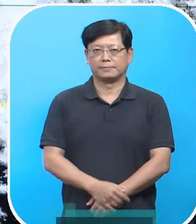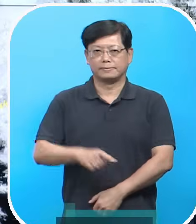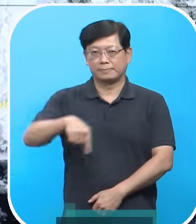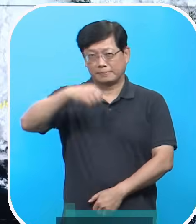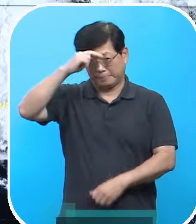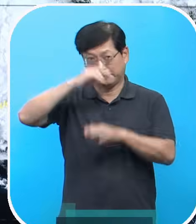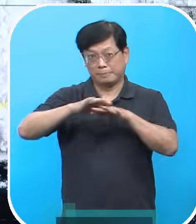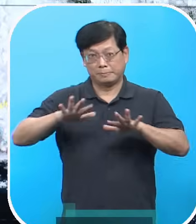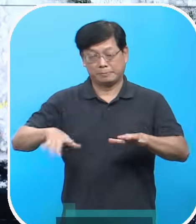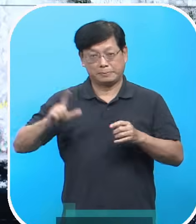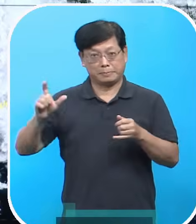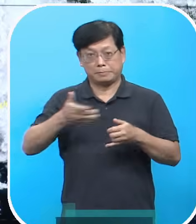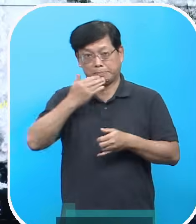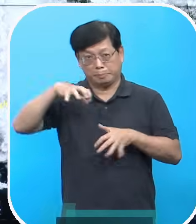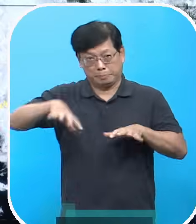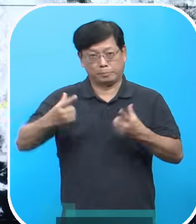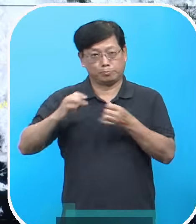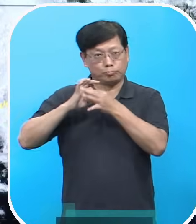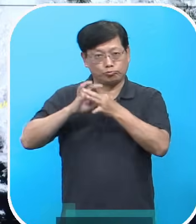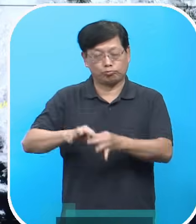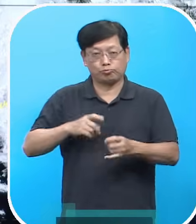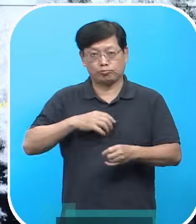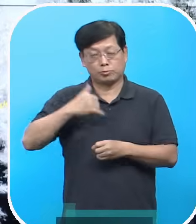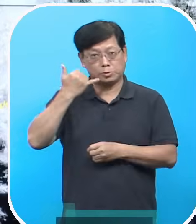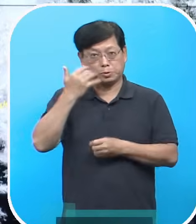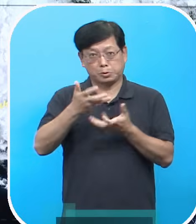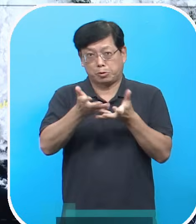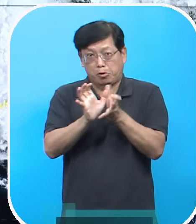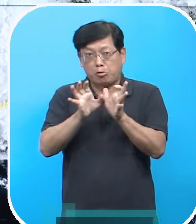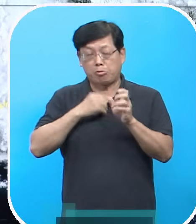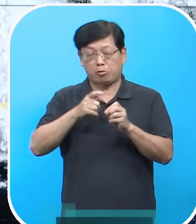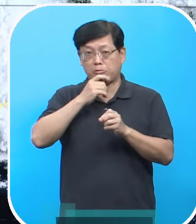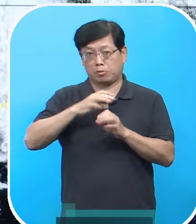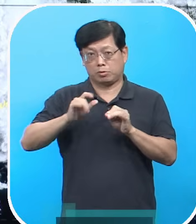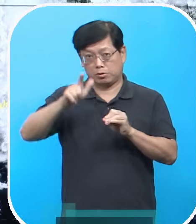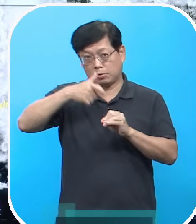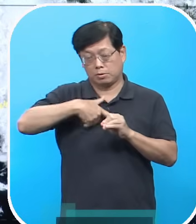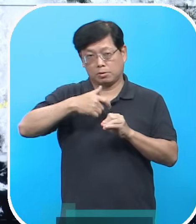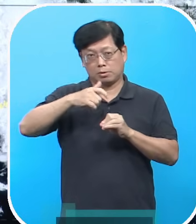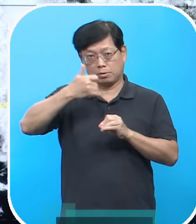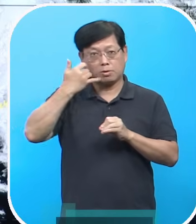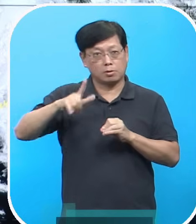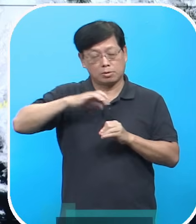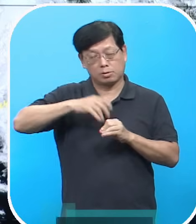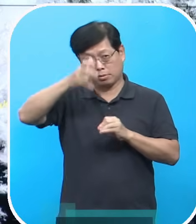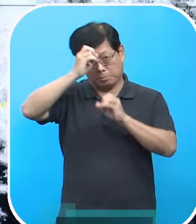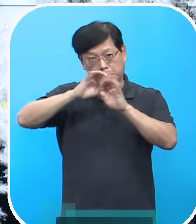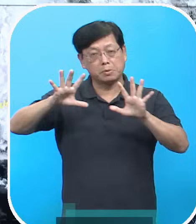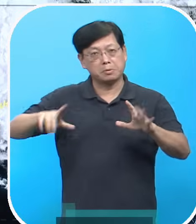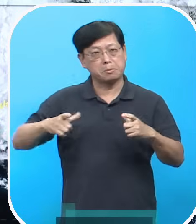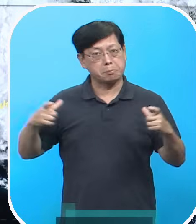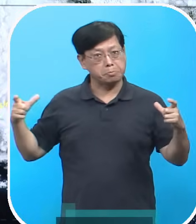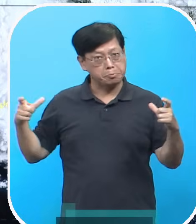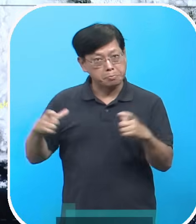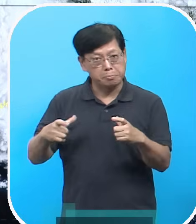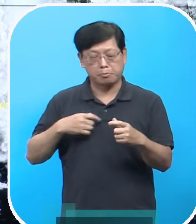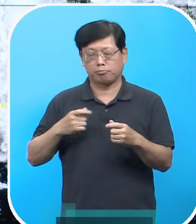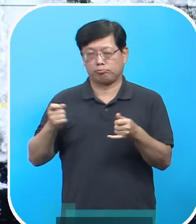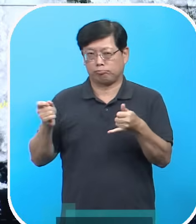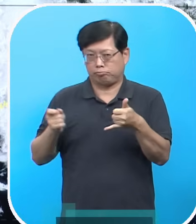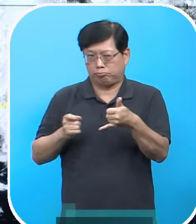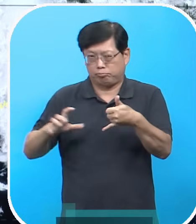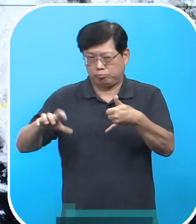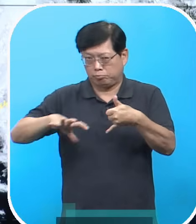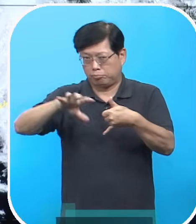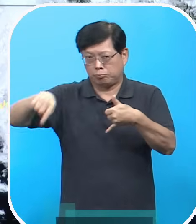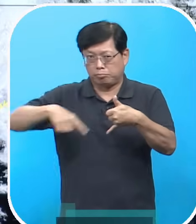大家午安。气象局持续发布海葵台风的海上、陆上台风警报。目前台风的暴风圈已经笼罩了大部分